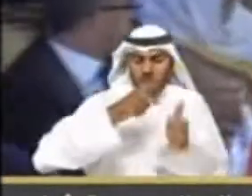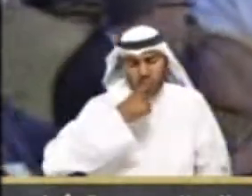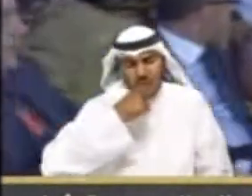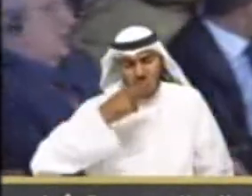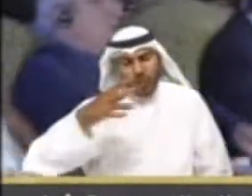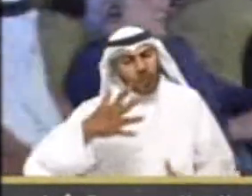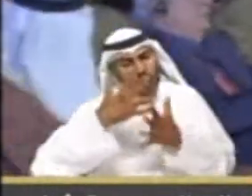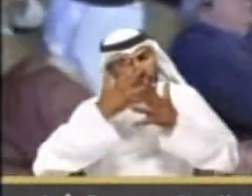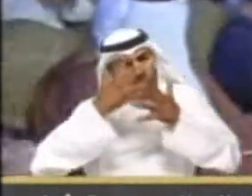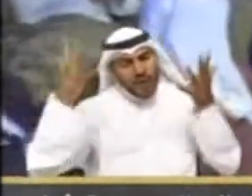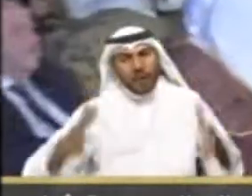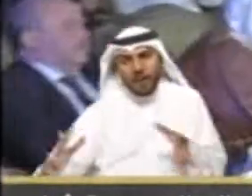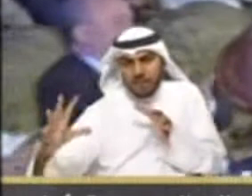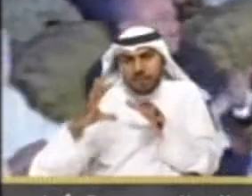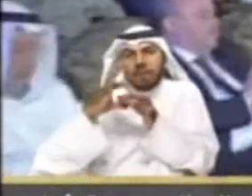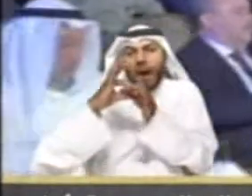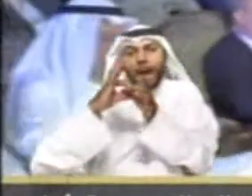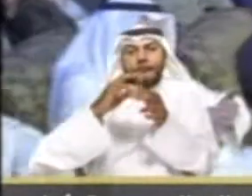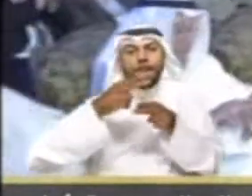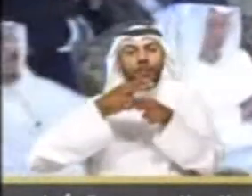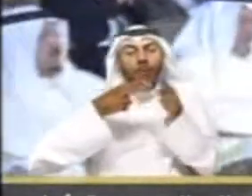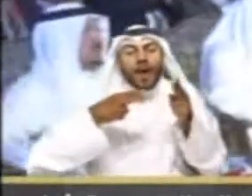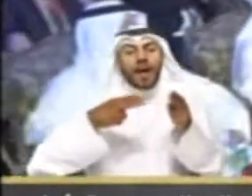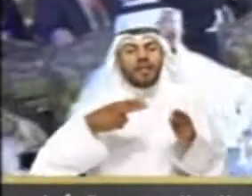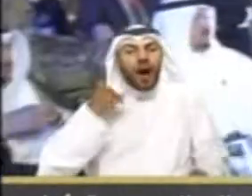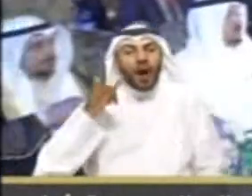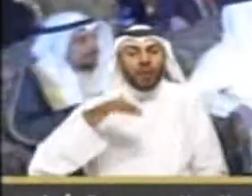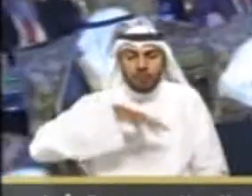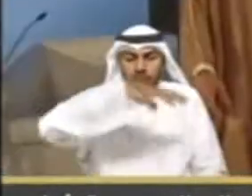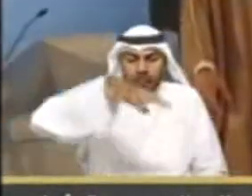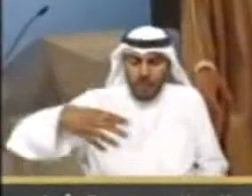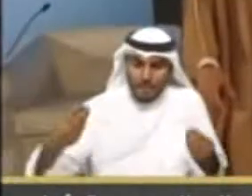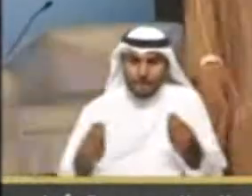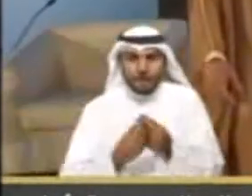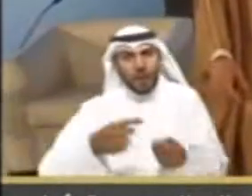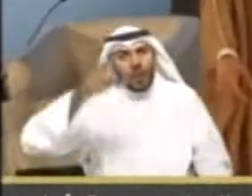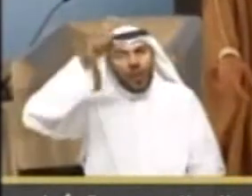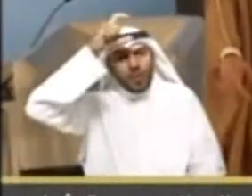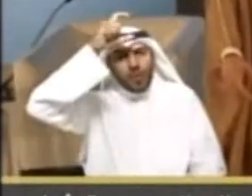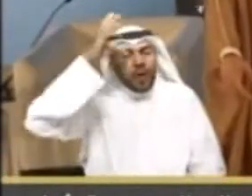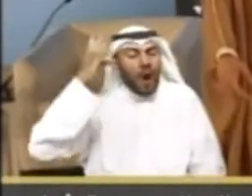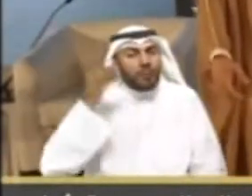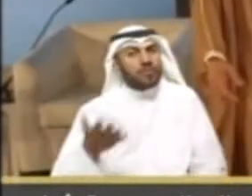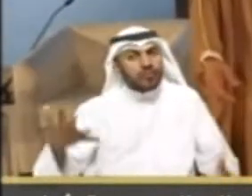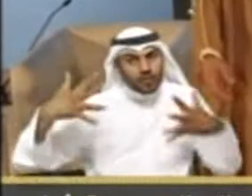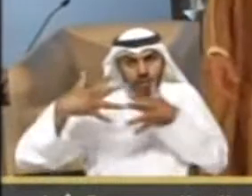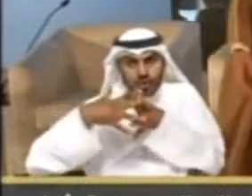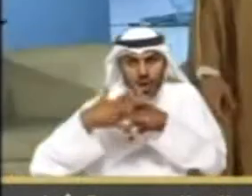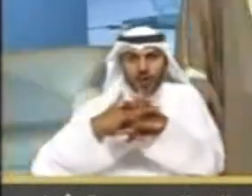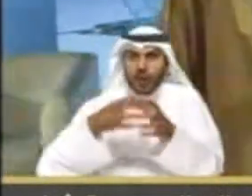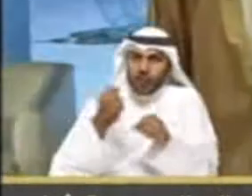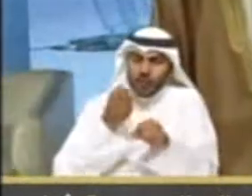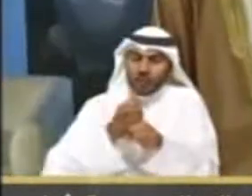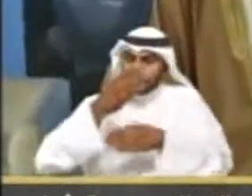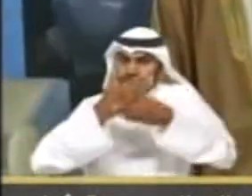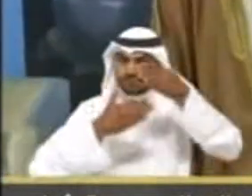استراتيجية وتعميق العلاقات في شتى المجالات والمساهمة في تجسيد التواصل الحضاري وتمتين الروابط من خلال